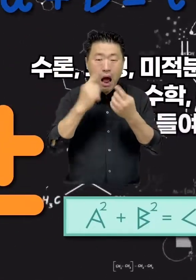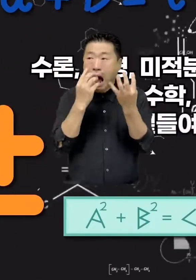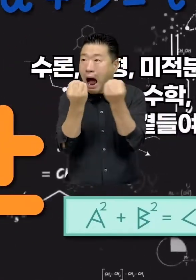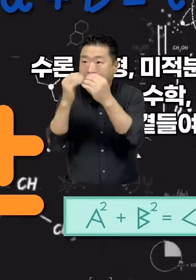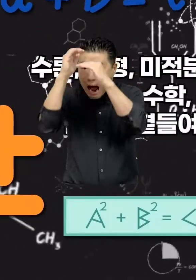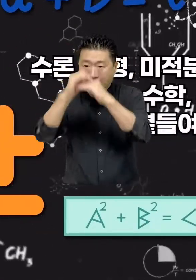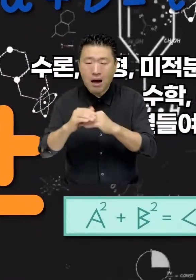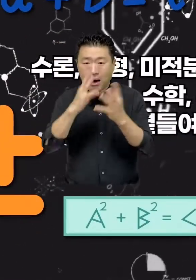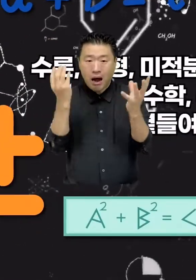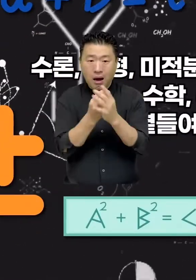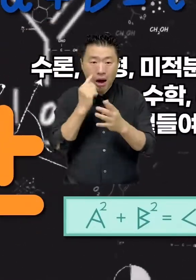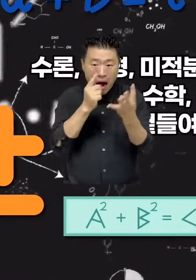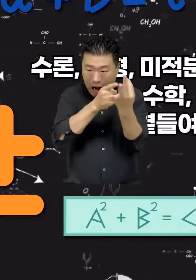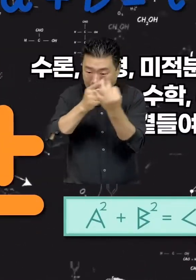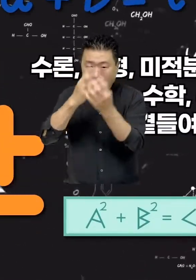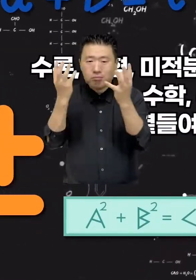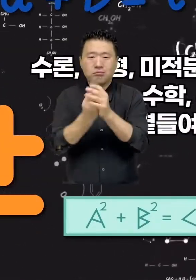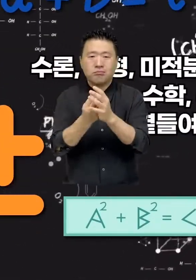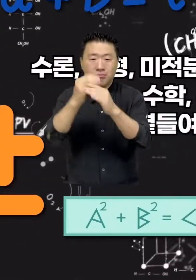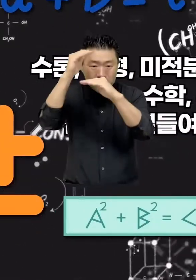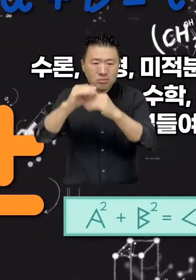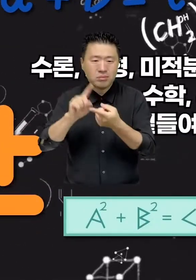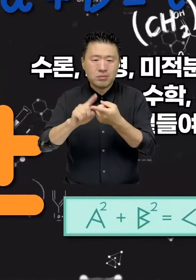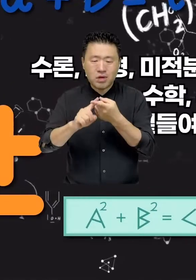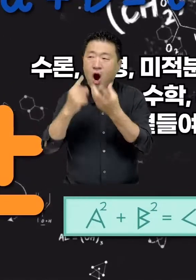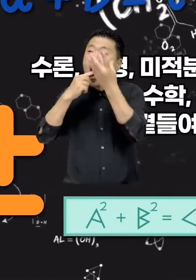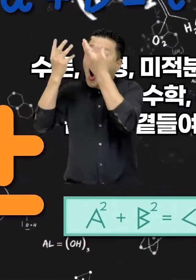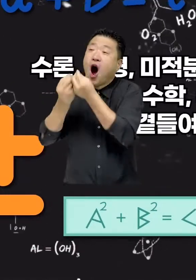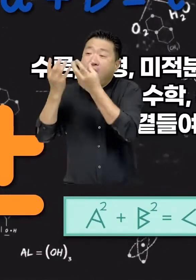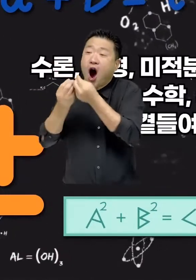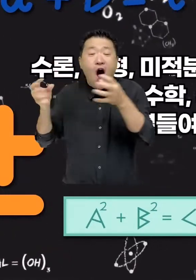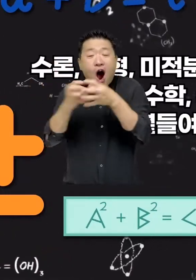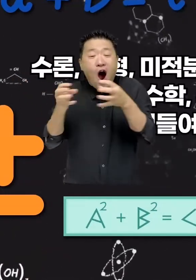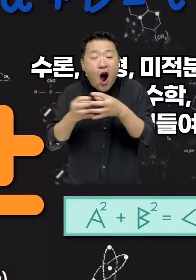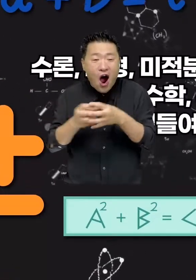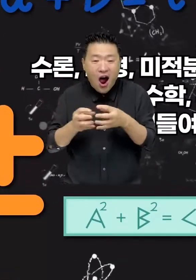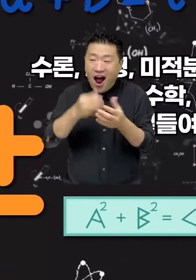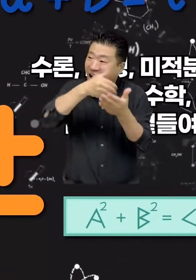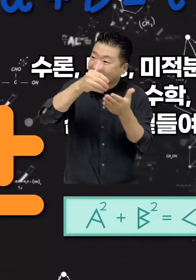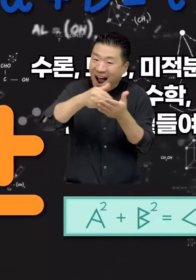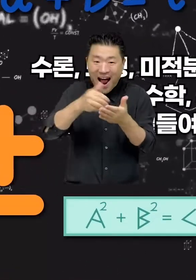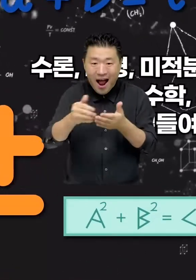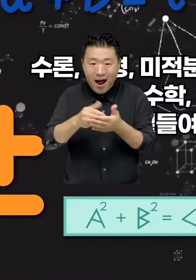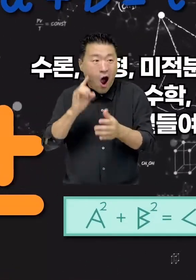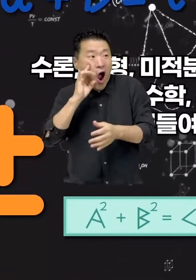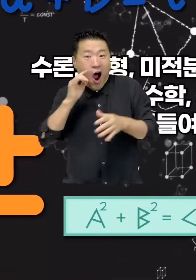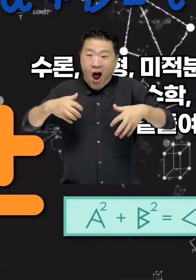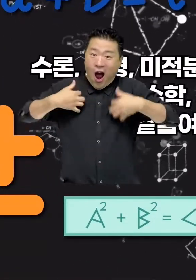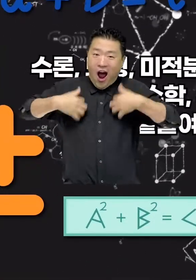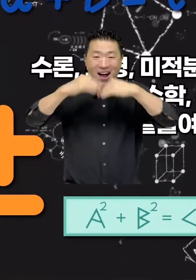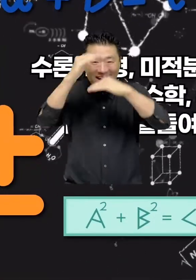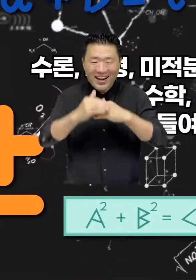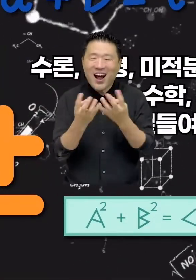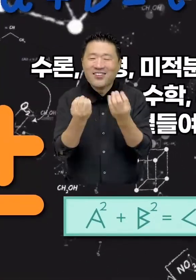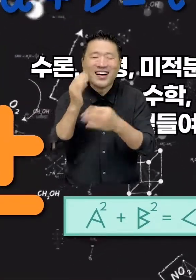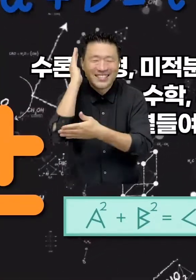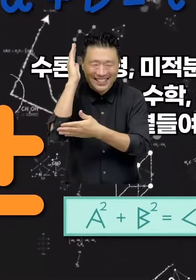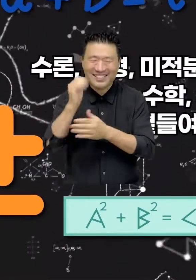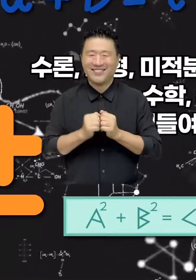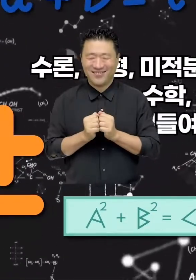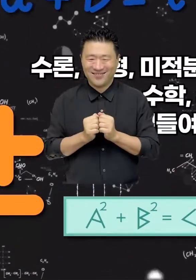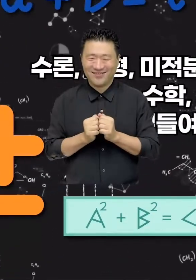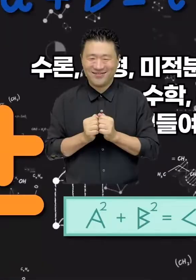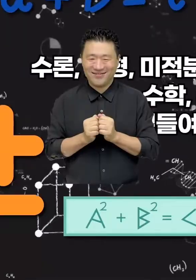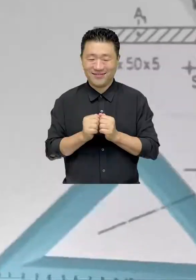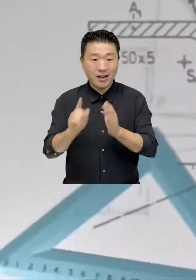도박이론, 물리학에 응용된 수학, 수사학의 에피소드까지 사파를 곁들여 흥미롭게 들려주는 수학